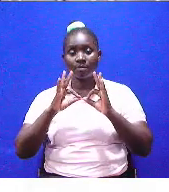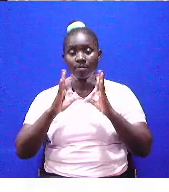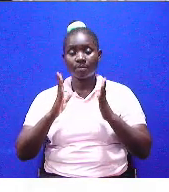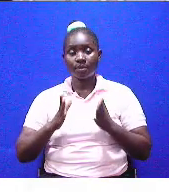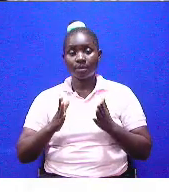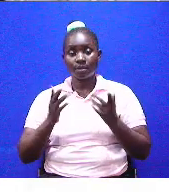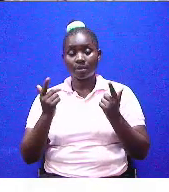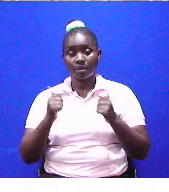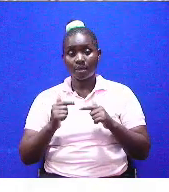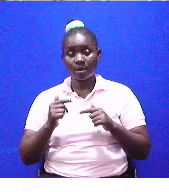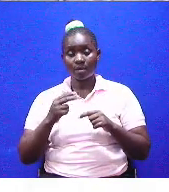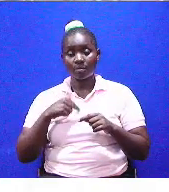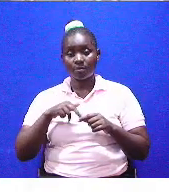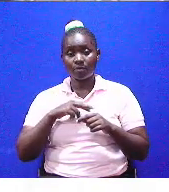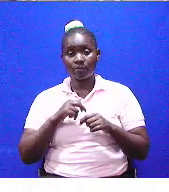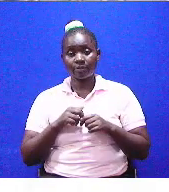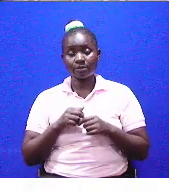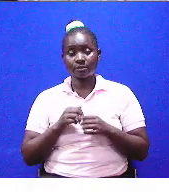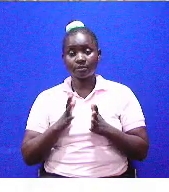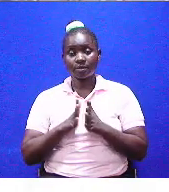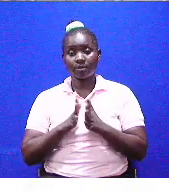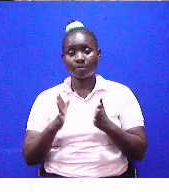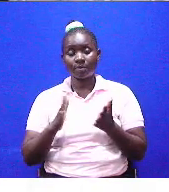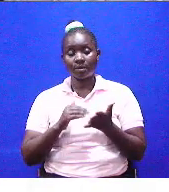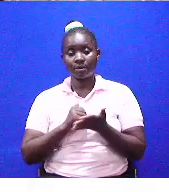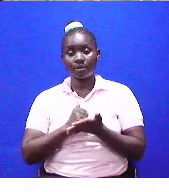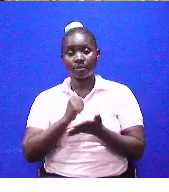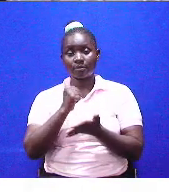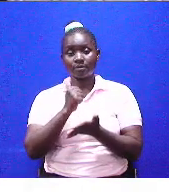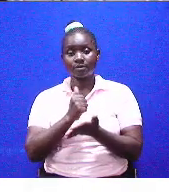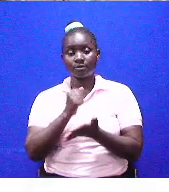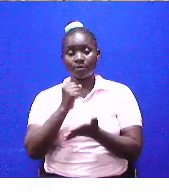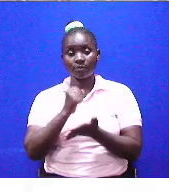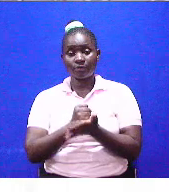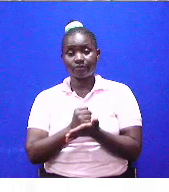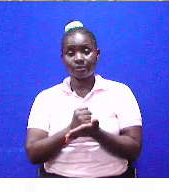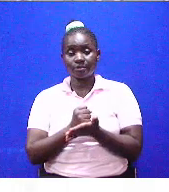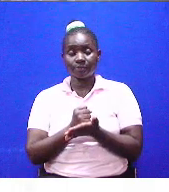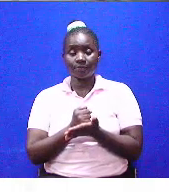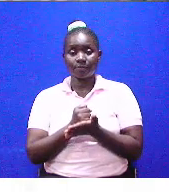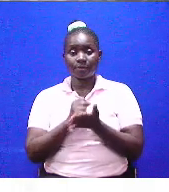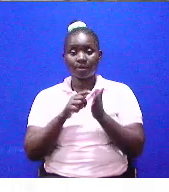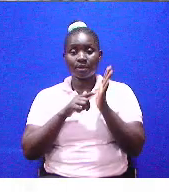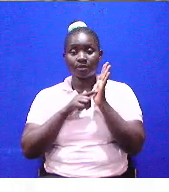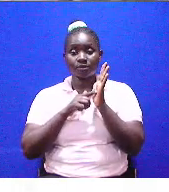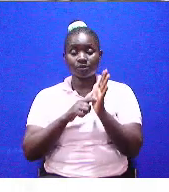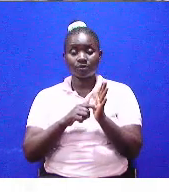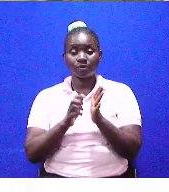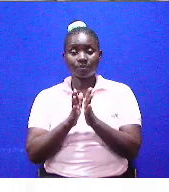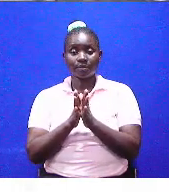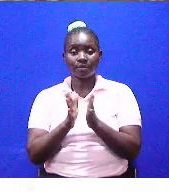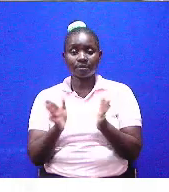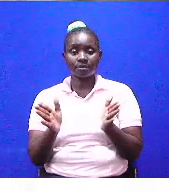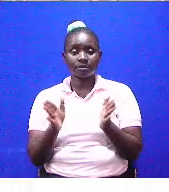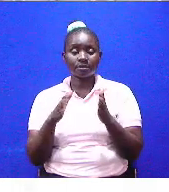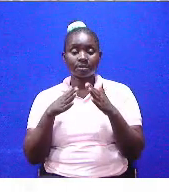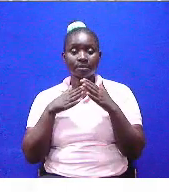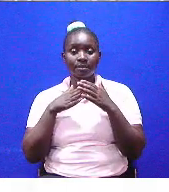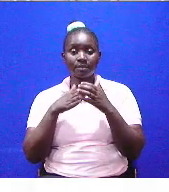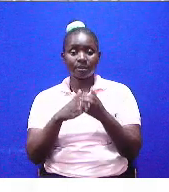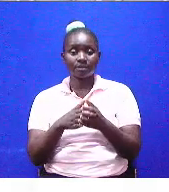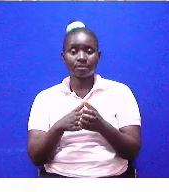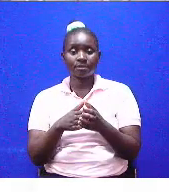chetu ambacho tumefungua ofisi kwa sababu ya kuonyesha uwazi uongozi